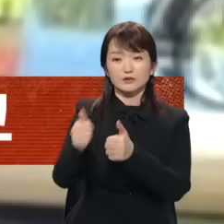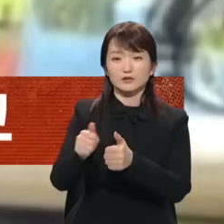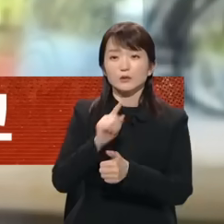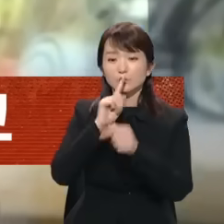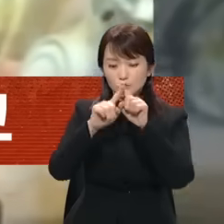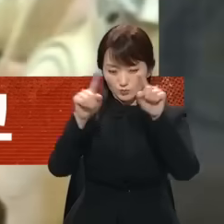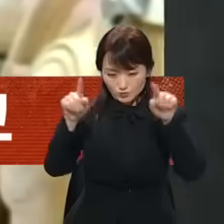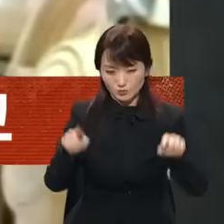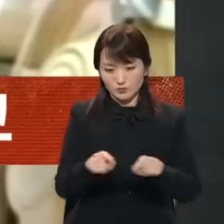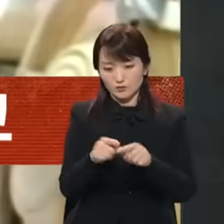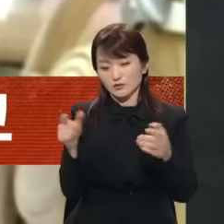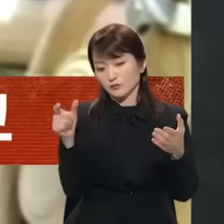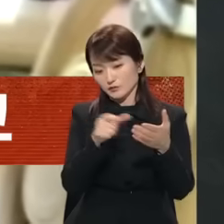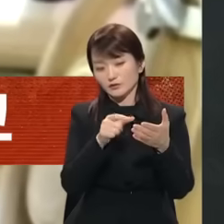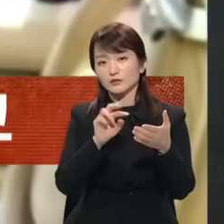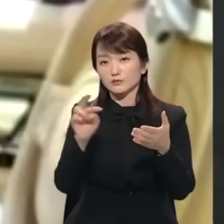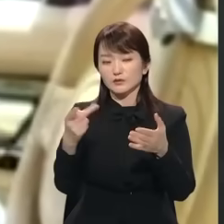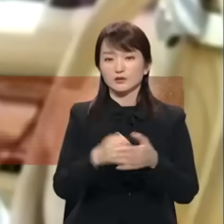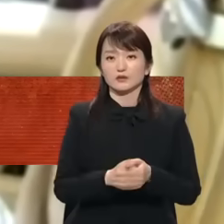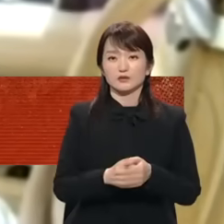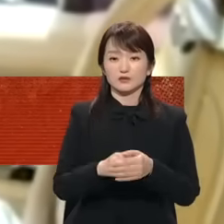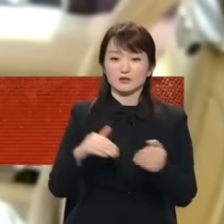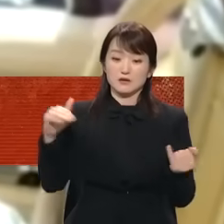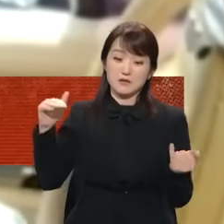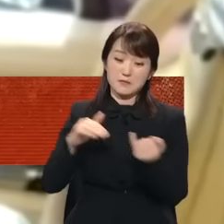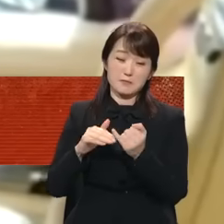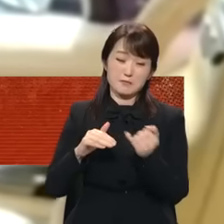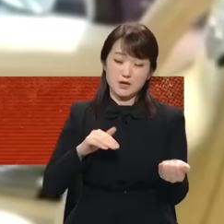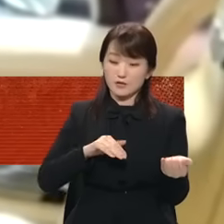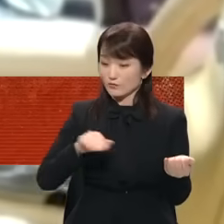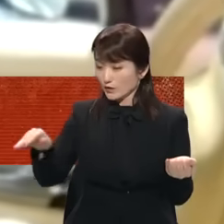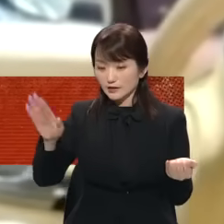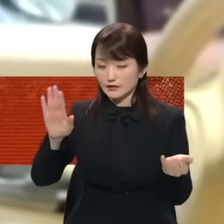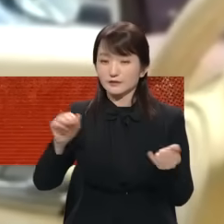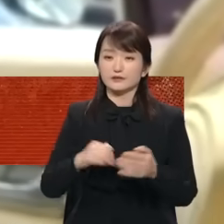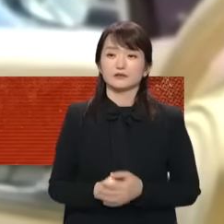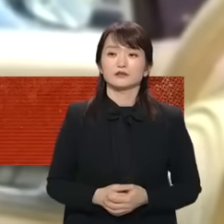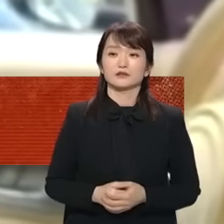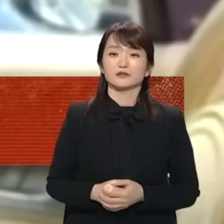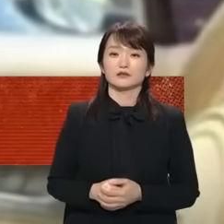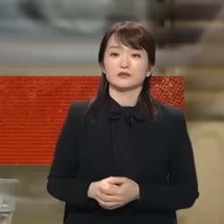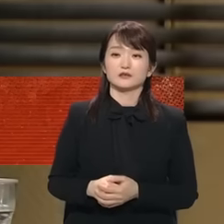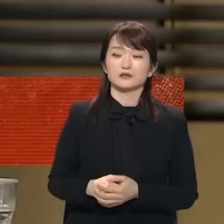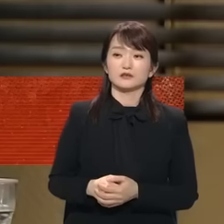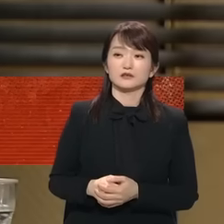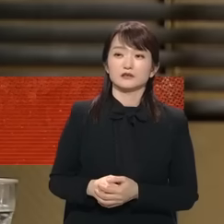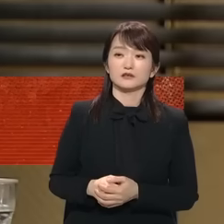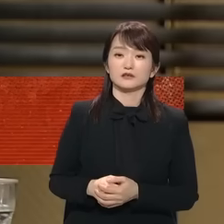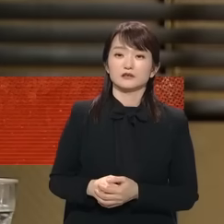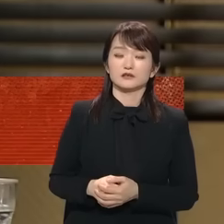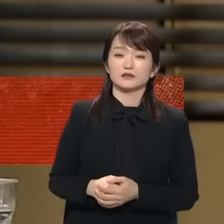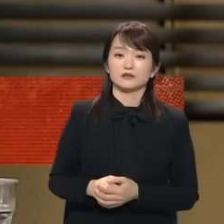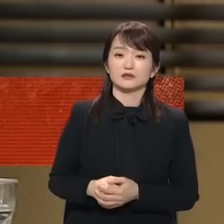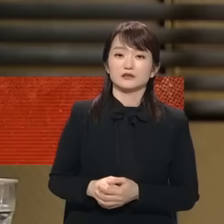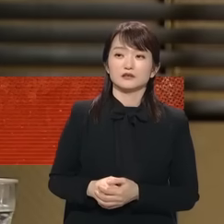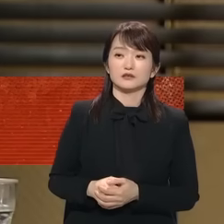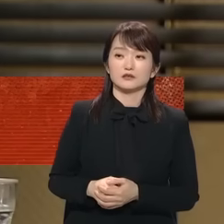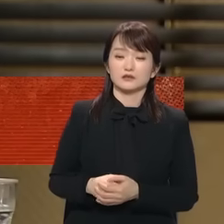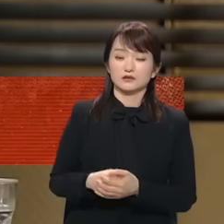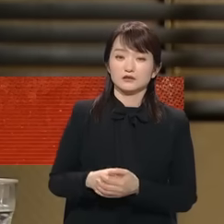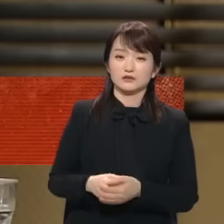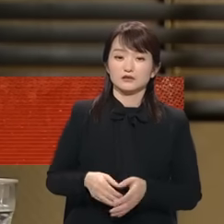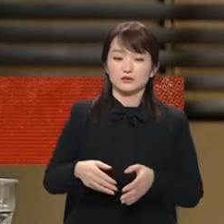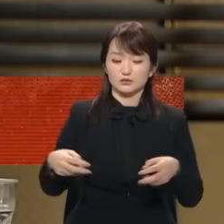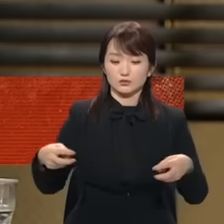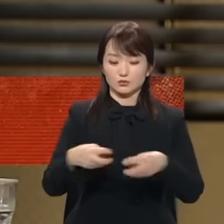보이고 그러니까 일단은 뺑 손이가 아니라 오히려 법원의 판결은이 행위에 대한 평가 대중의 평가는 어떨지 모르겠습니다만 교통사고 처리